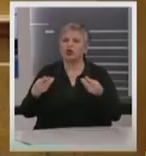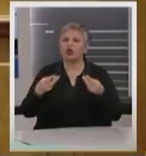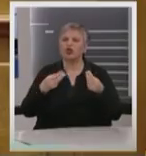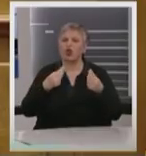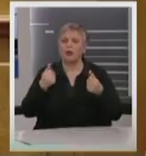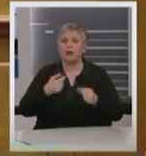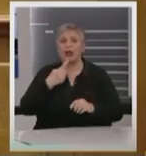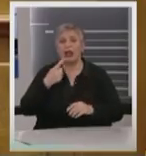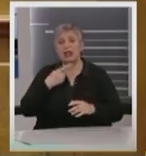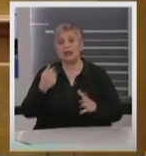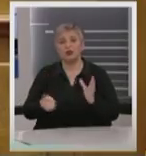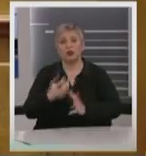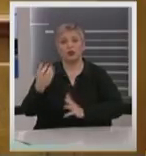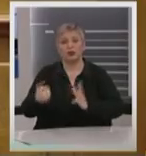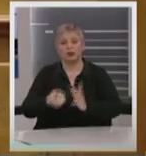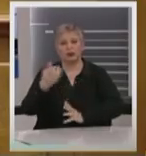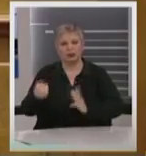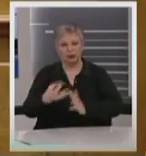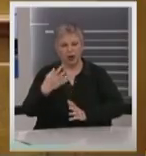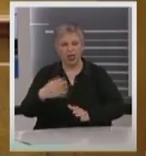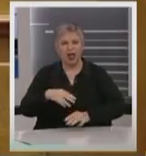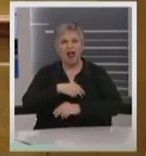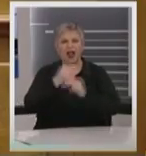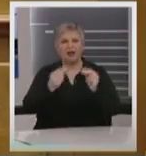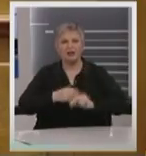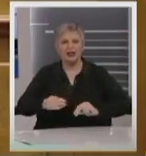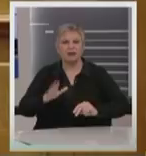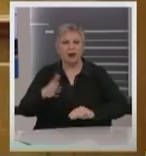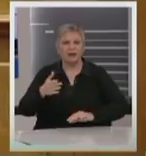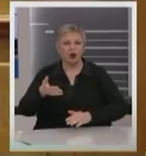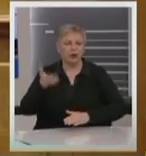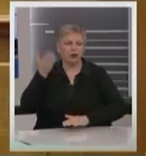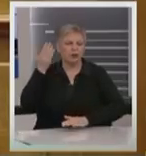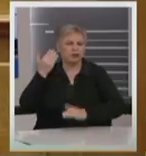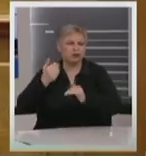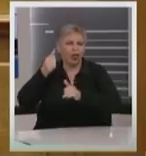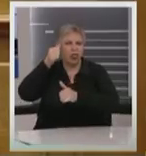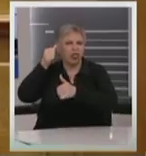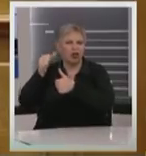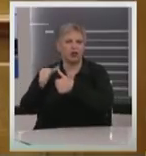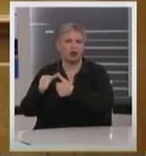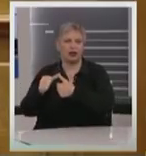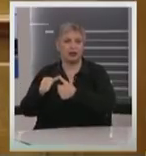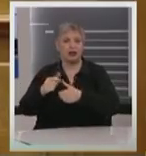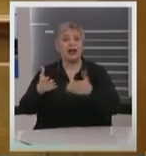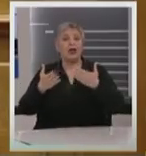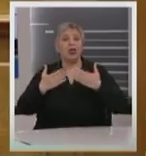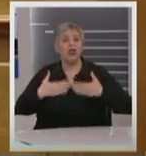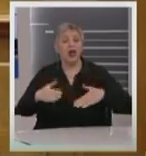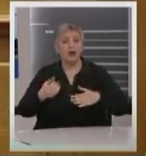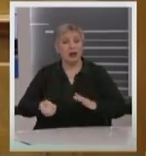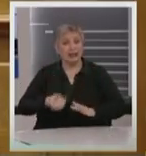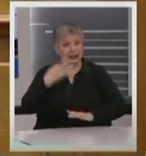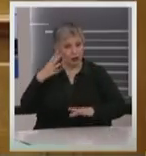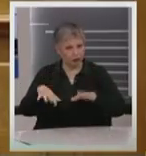νέο, εκφράζουν τη χειρότερη Ελλάδα του χθες. Αν θέλουμε πραγματικά να κάνουμε μια καινούργια αρχή,